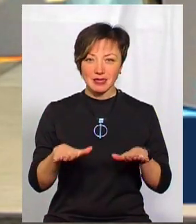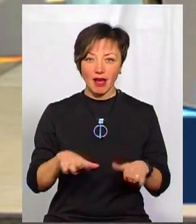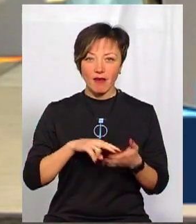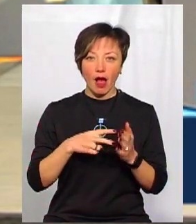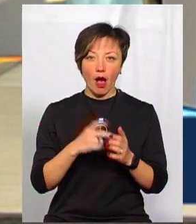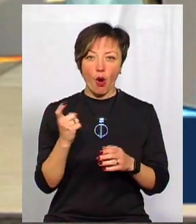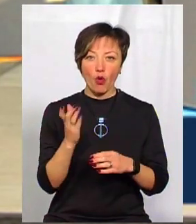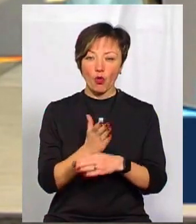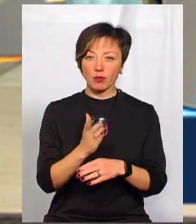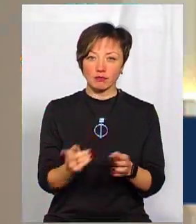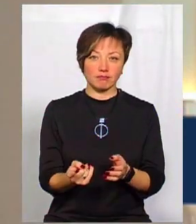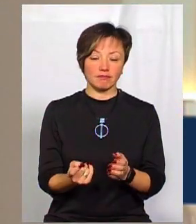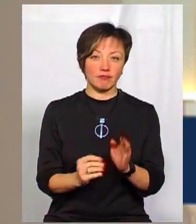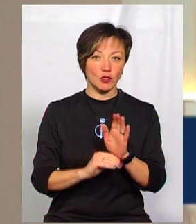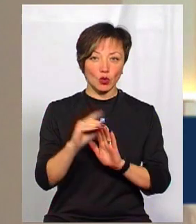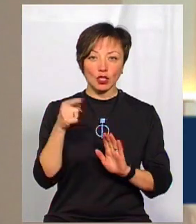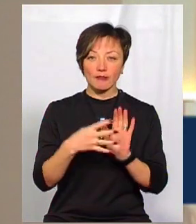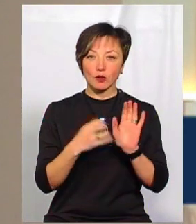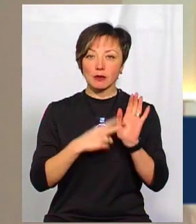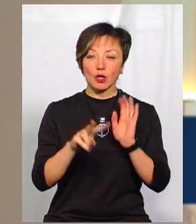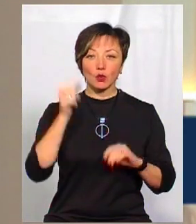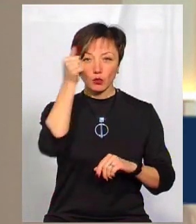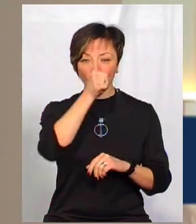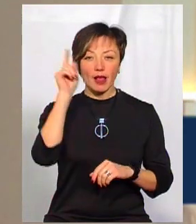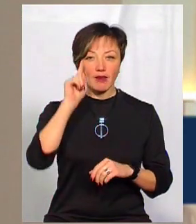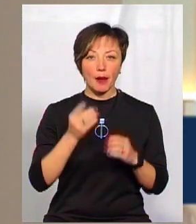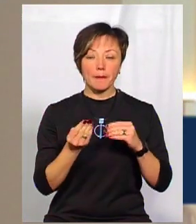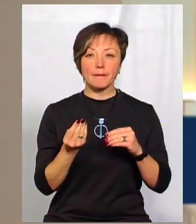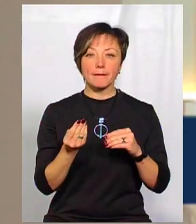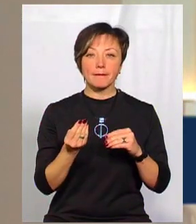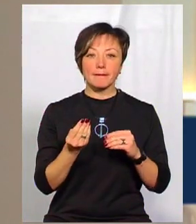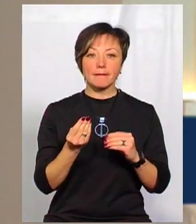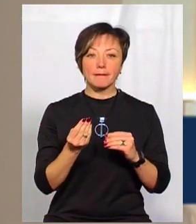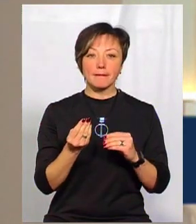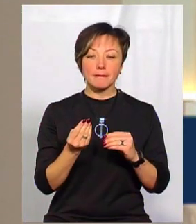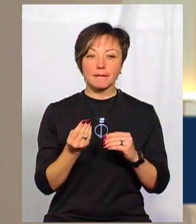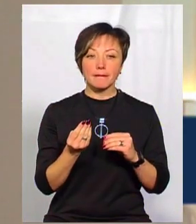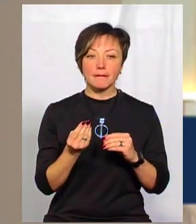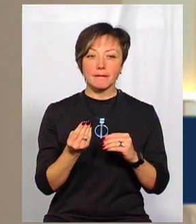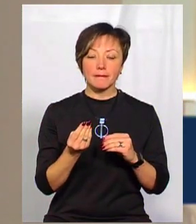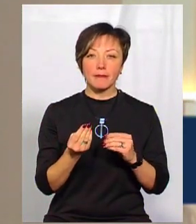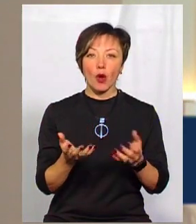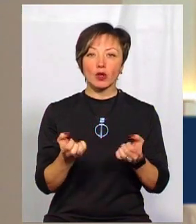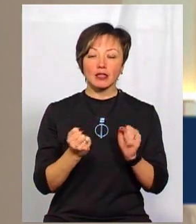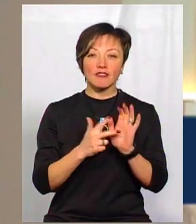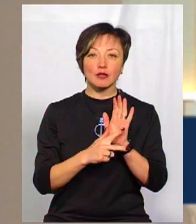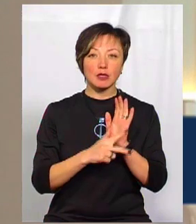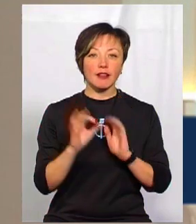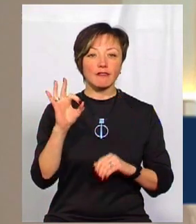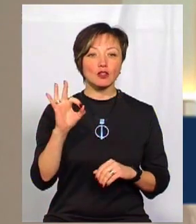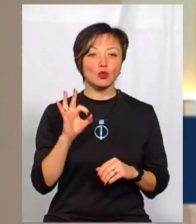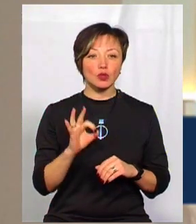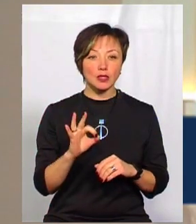дуже високою. У 1872 році євреї-підприємці одержали